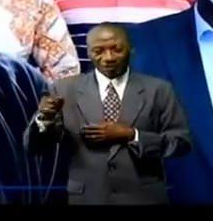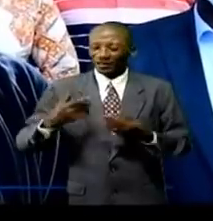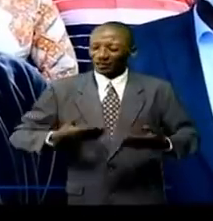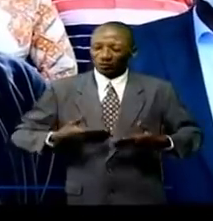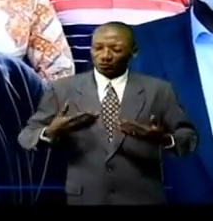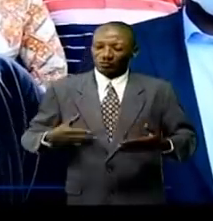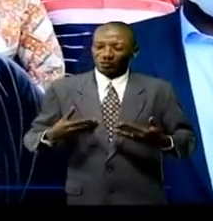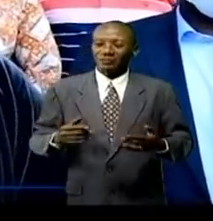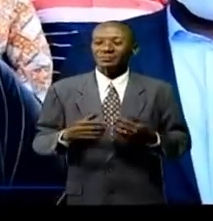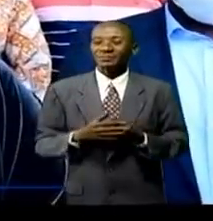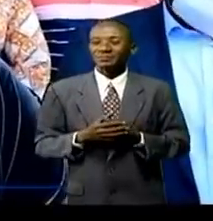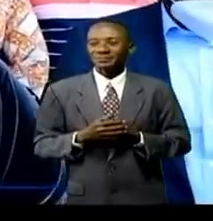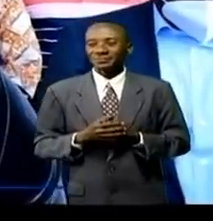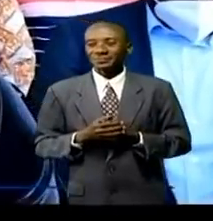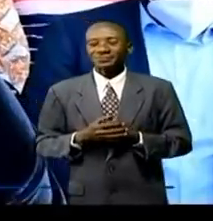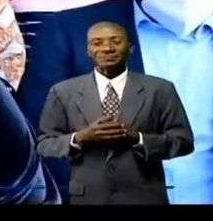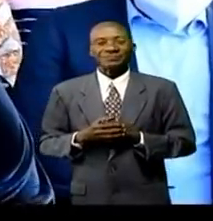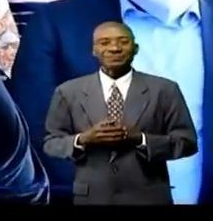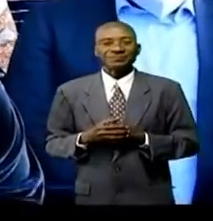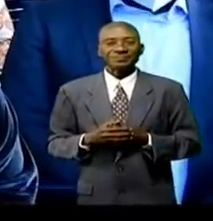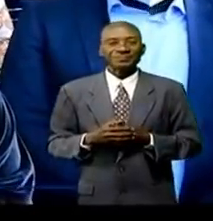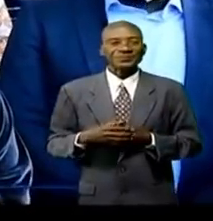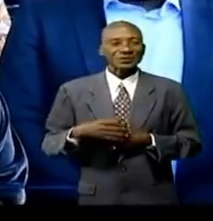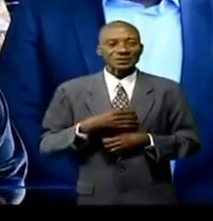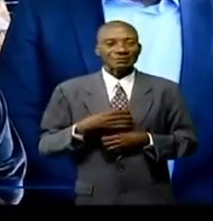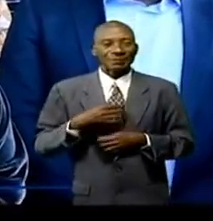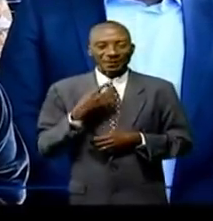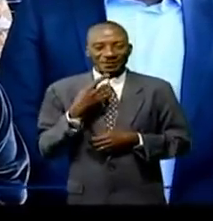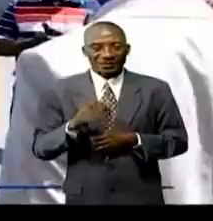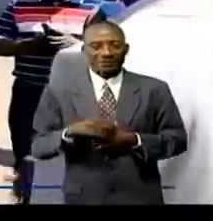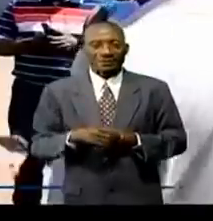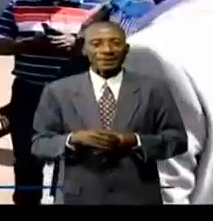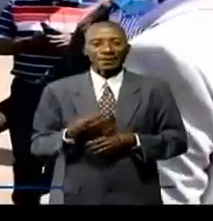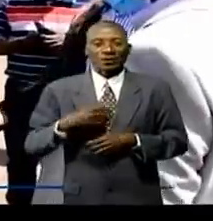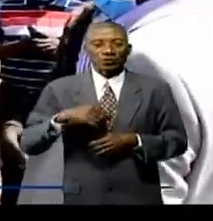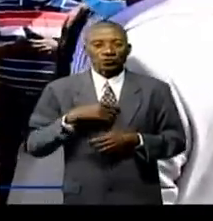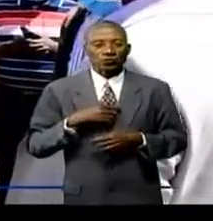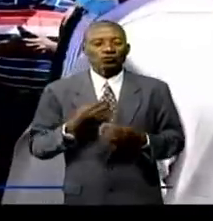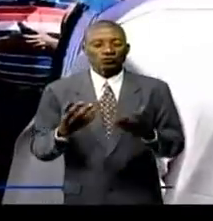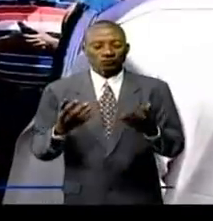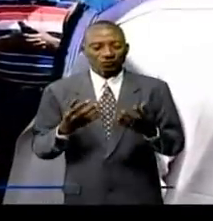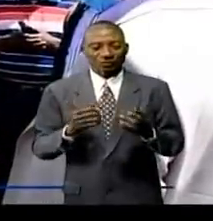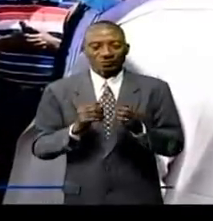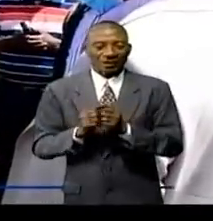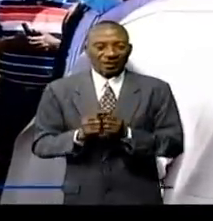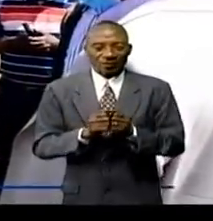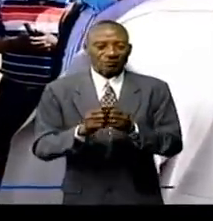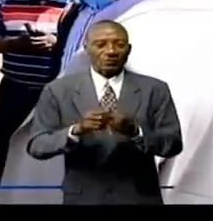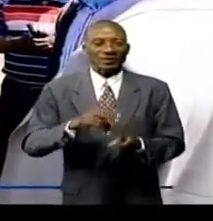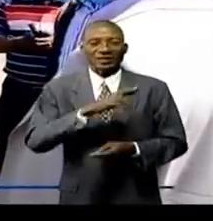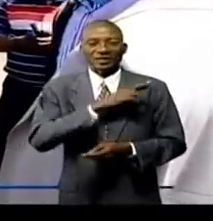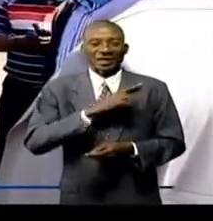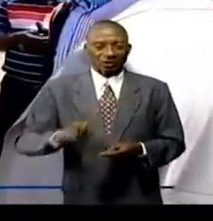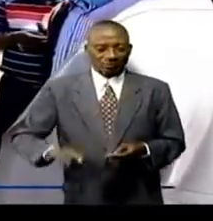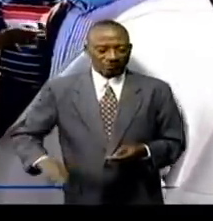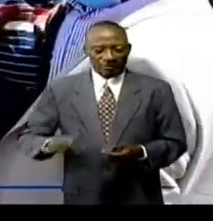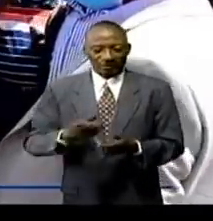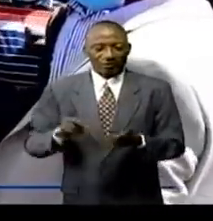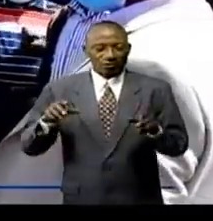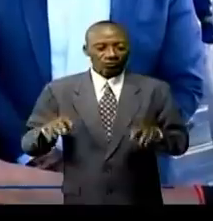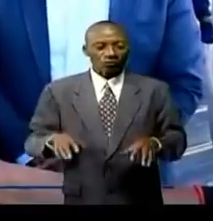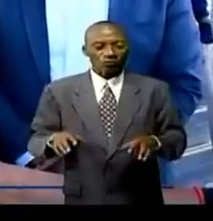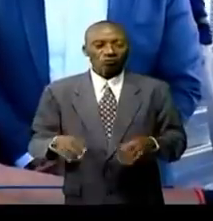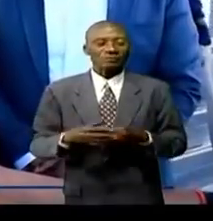Vous accompagnez la province, vous accompagnez la République, vous encadrez des